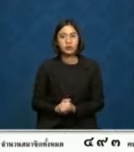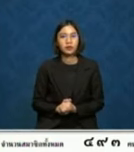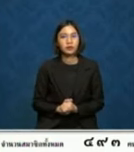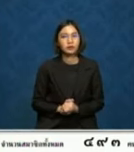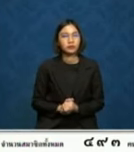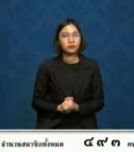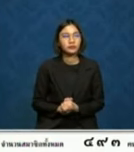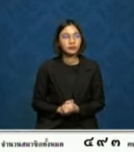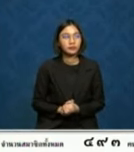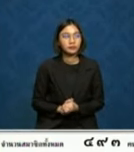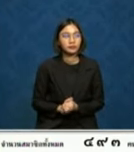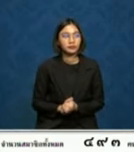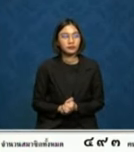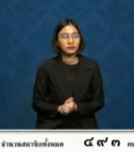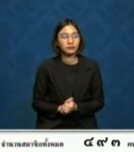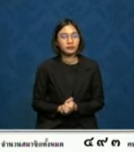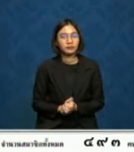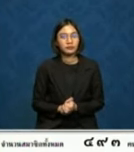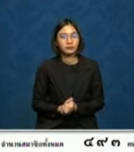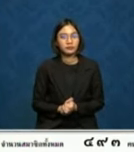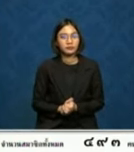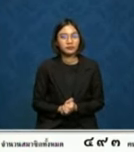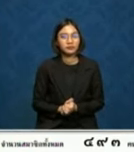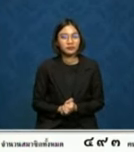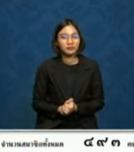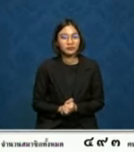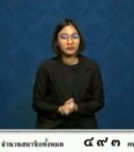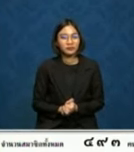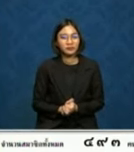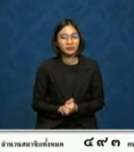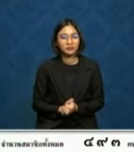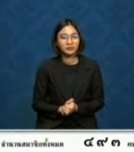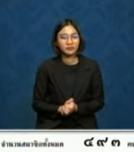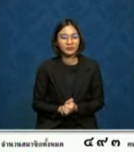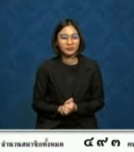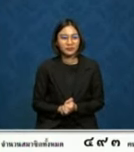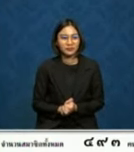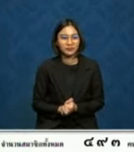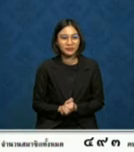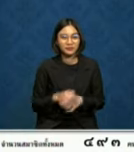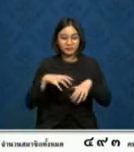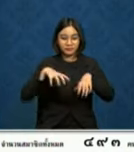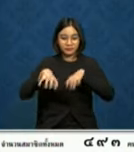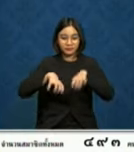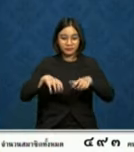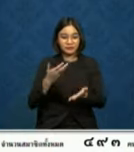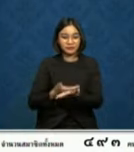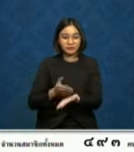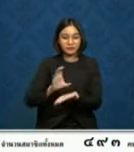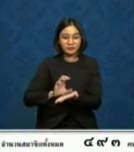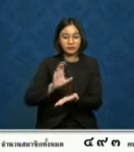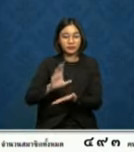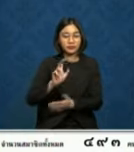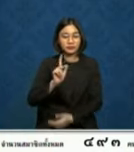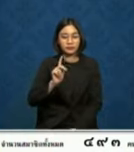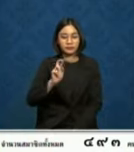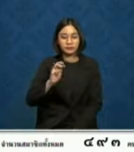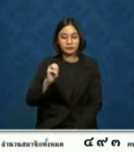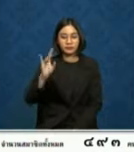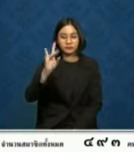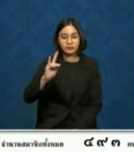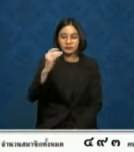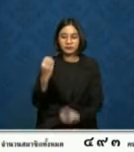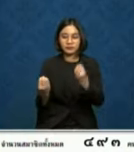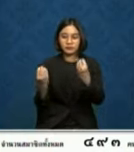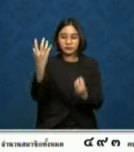ครับสต่อไปเลยครับท่านประธานครับการจัดงบประมาณของกรมอุทยานแห่งชาติสัตว์ป่าและ